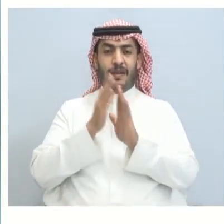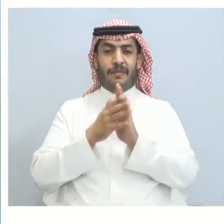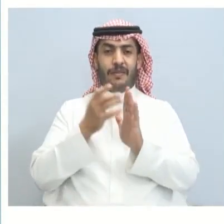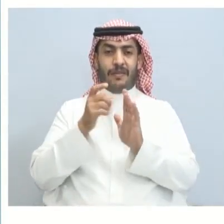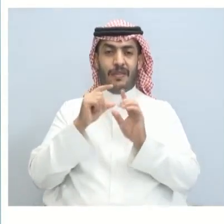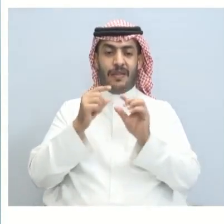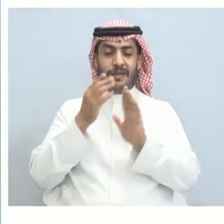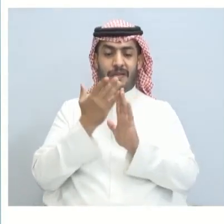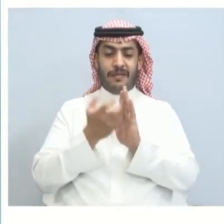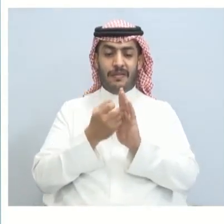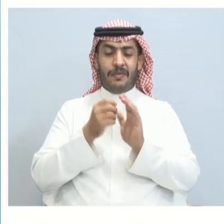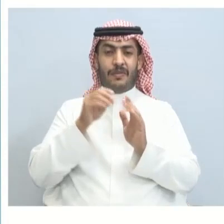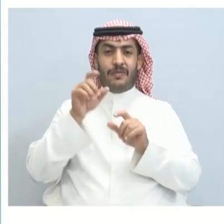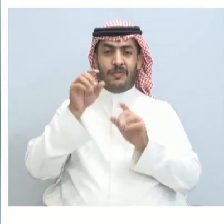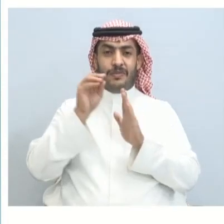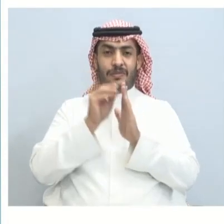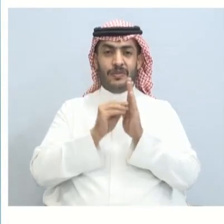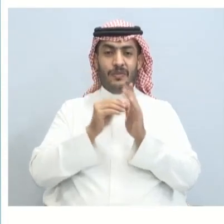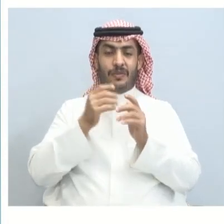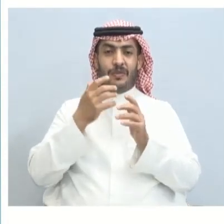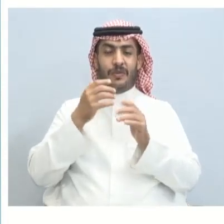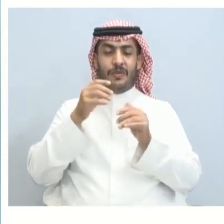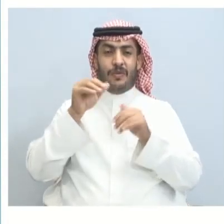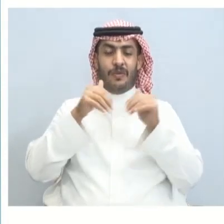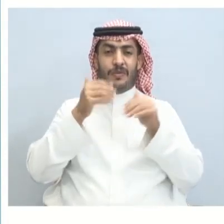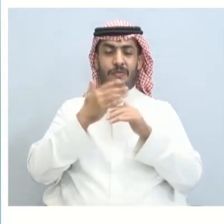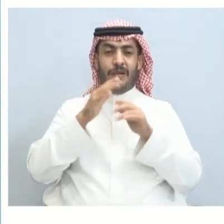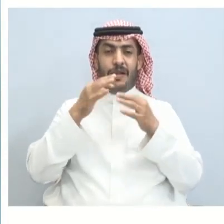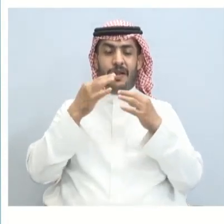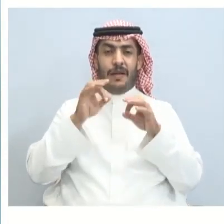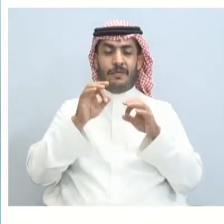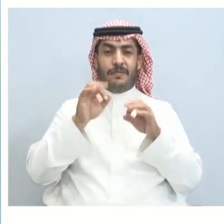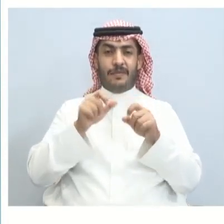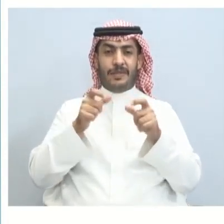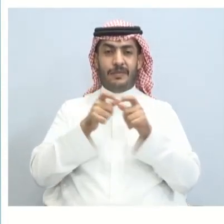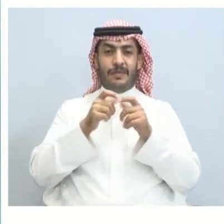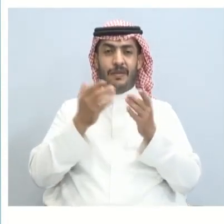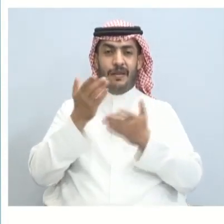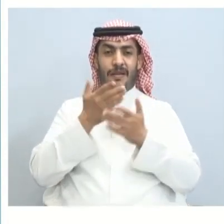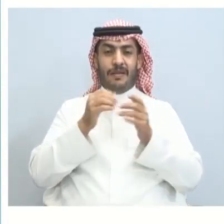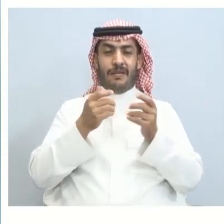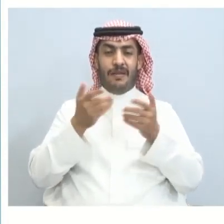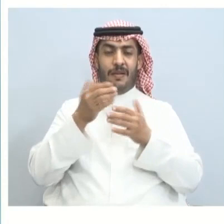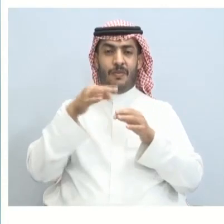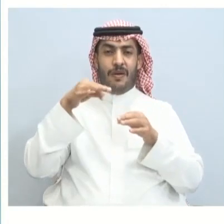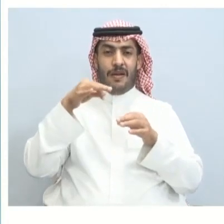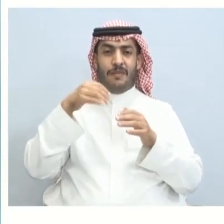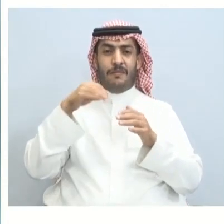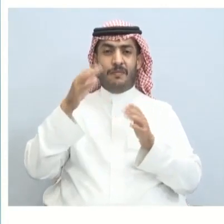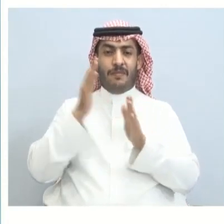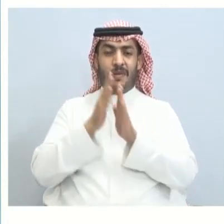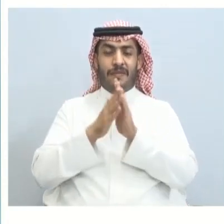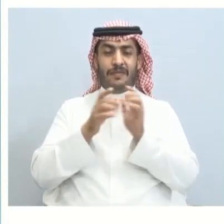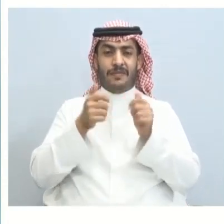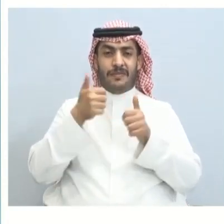ومحضر الاجتماع وسجل الحضور وحفظها في مكان امن اذا يضع كل ما تم من حوار من تبادل اوراق من ملفات من